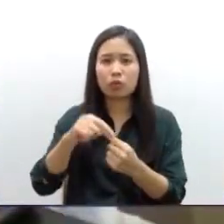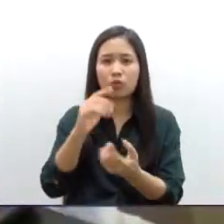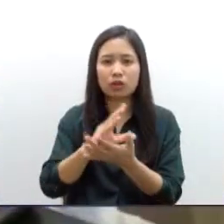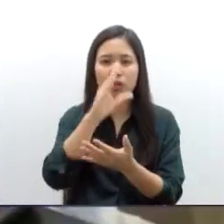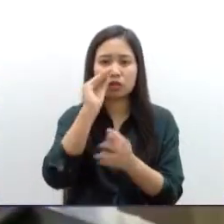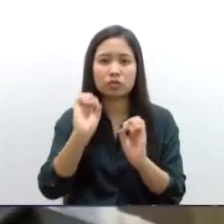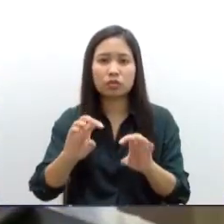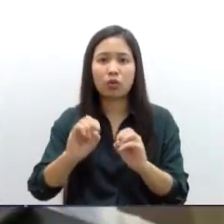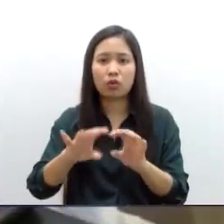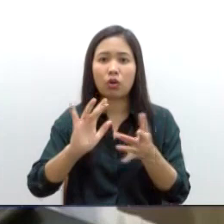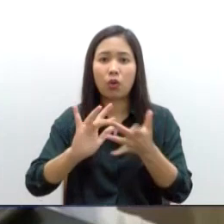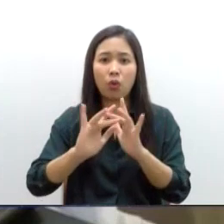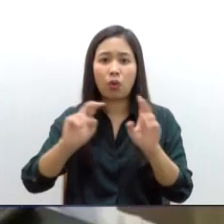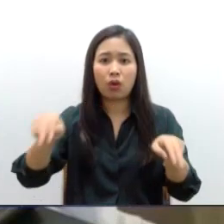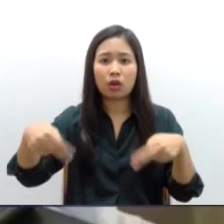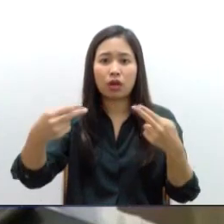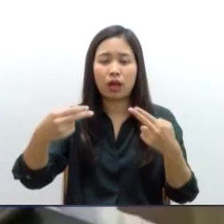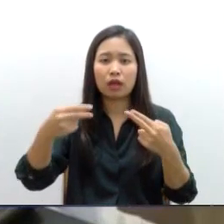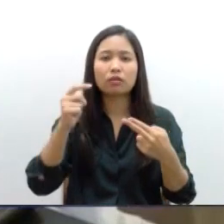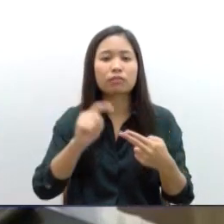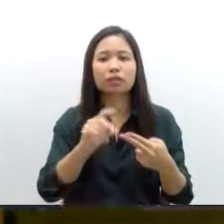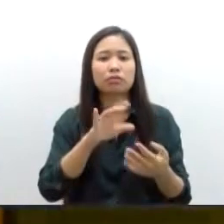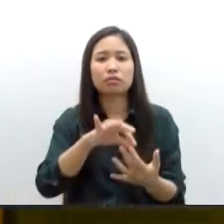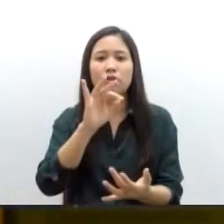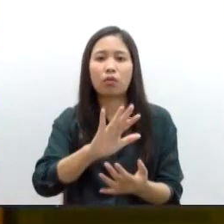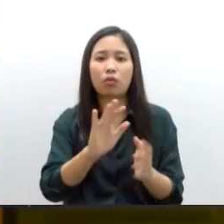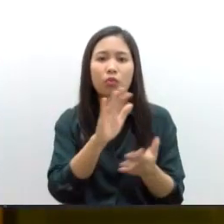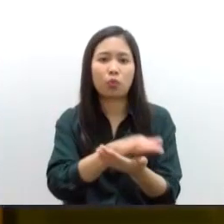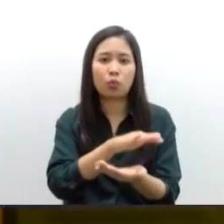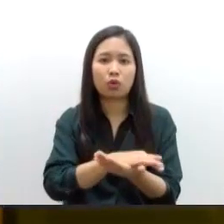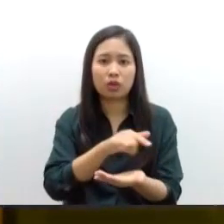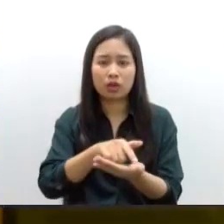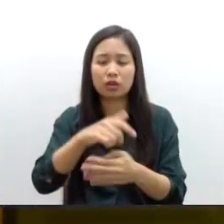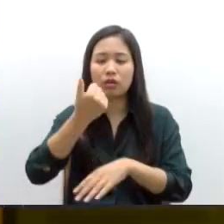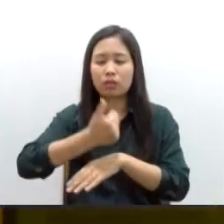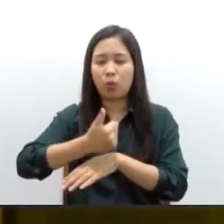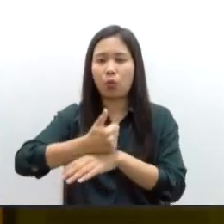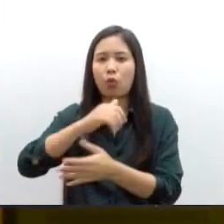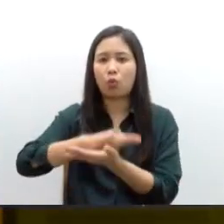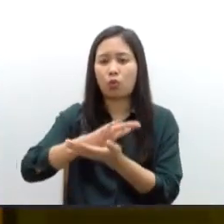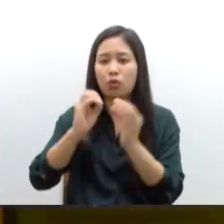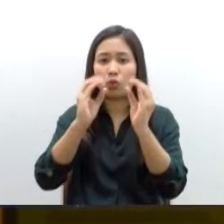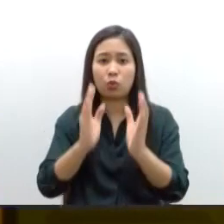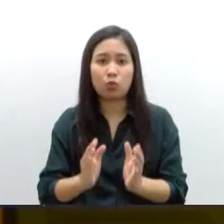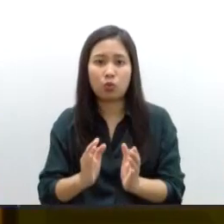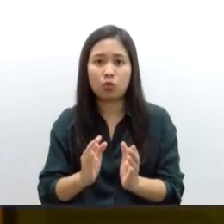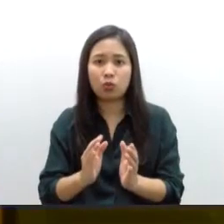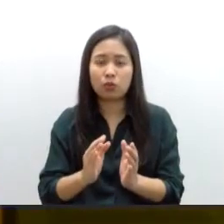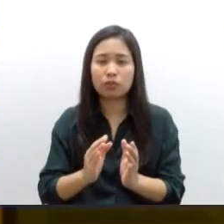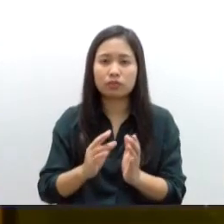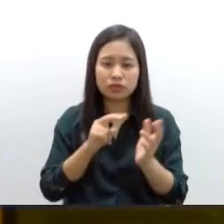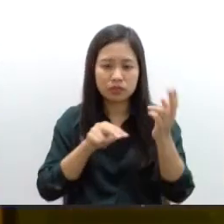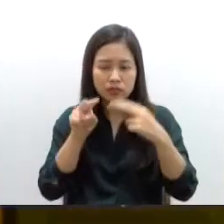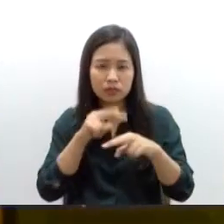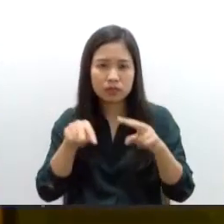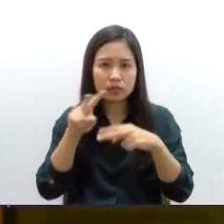ลน์ก็เป็นสิทธิของโรงเรียนนั้นๆครับผู้อำนวยการโรงเรียนคุณครูหลังจากตรวจสอบ